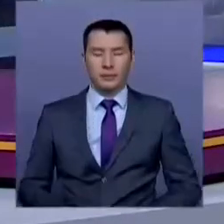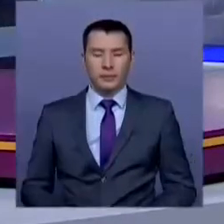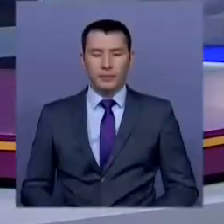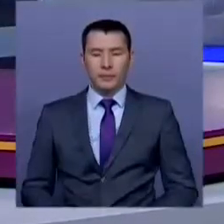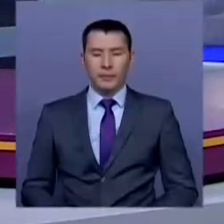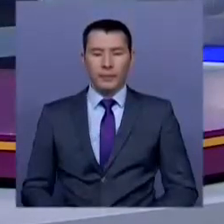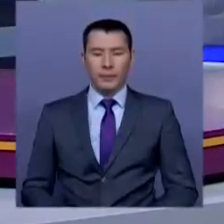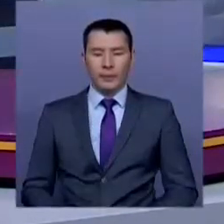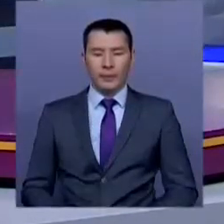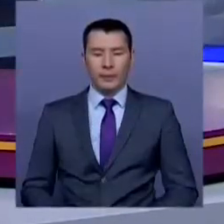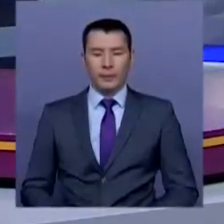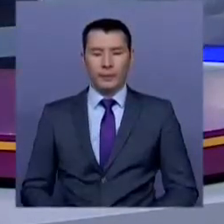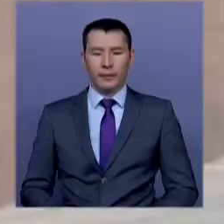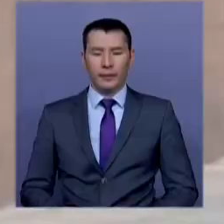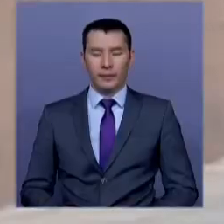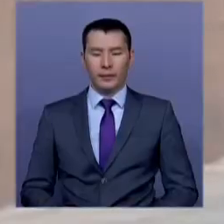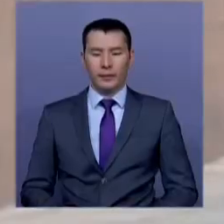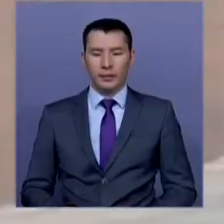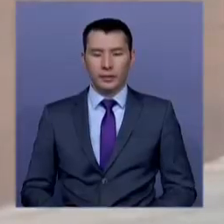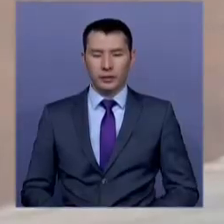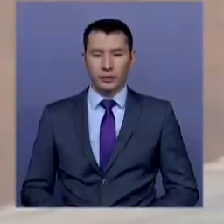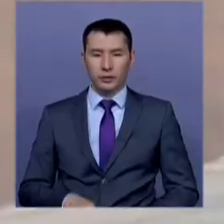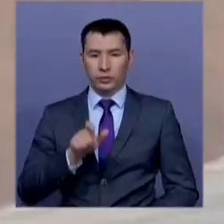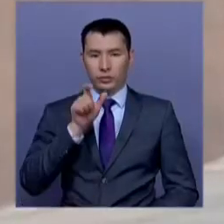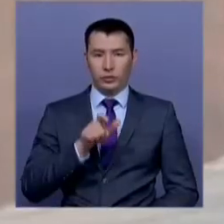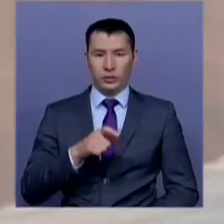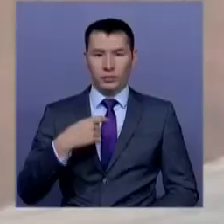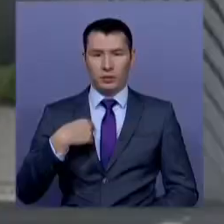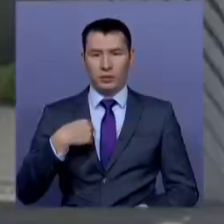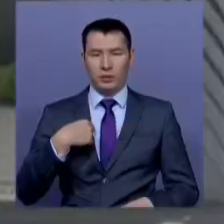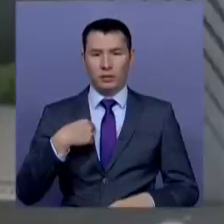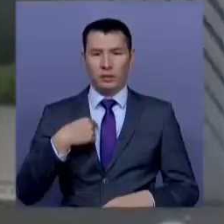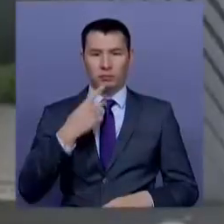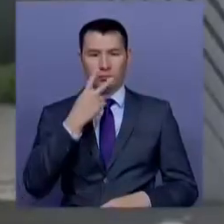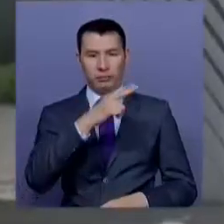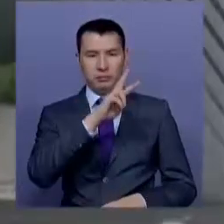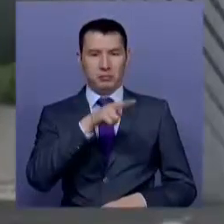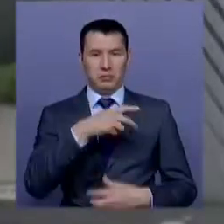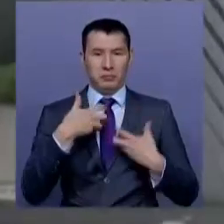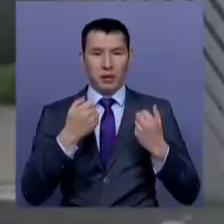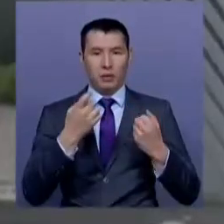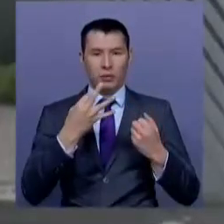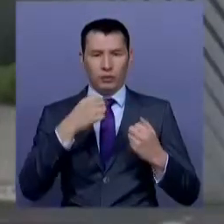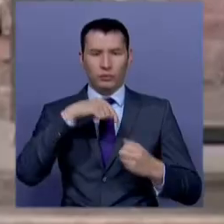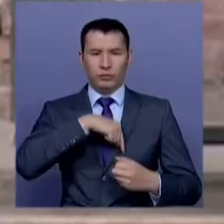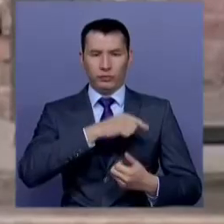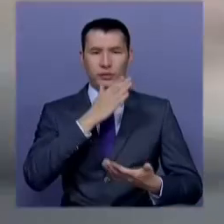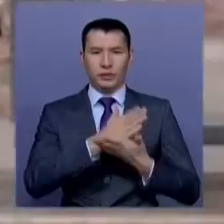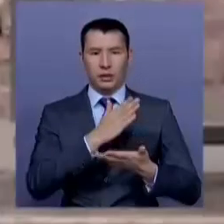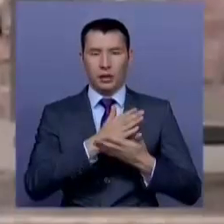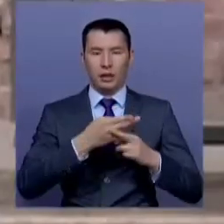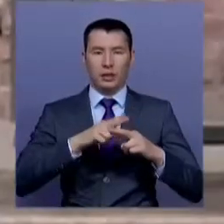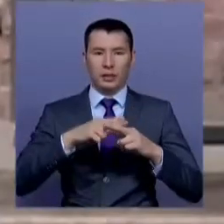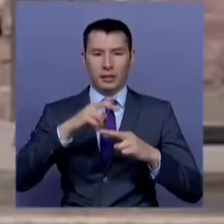корреспондент Мира Альжанова. Бессимптомные носители коронавирусной инфекции во всем мире и у нас в стране наблюдаются на дому.